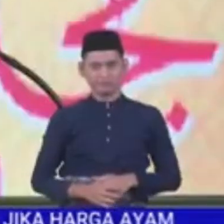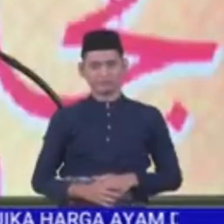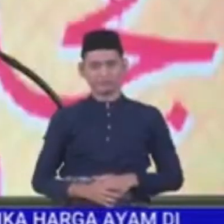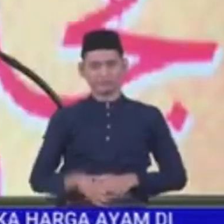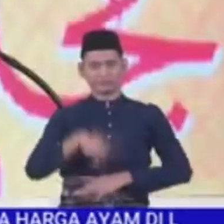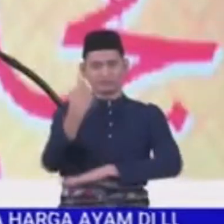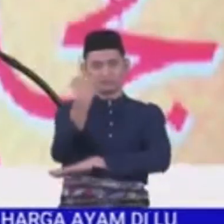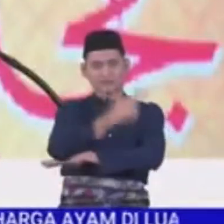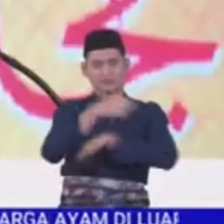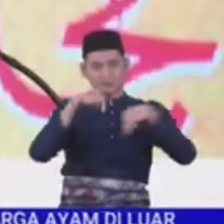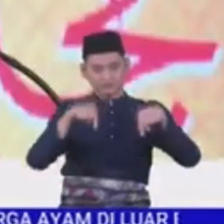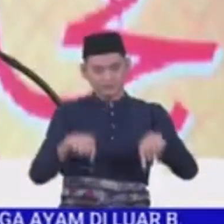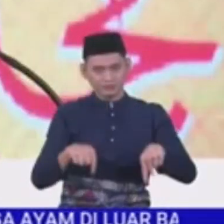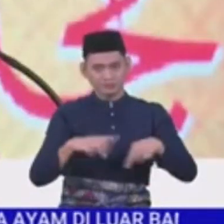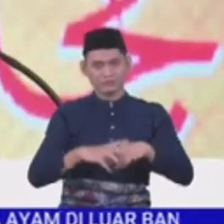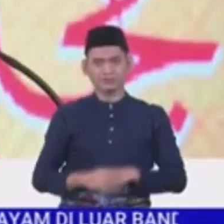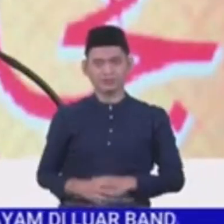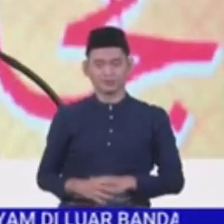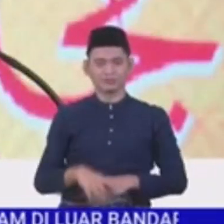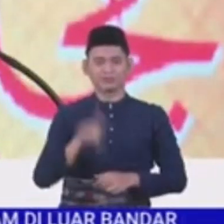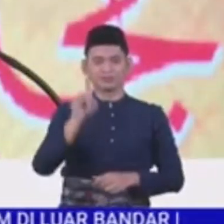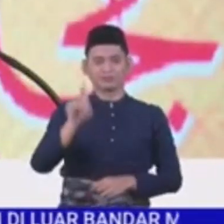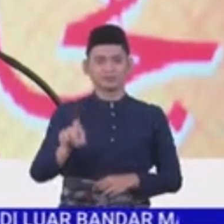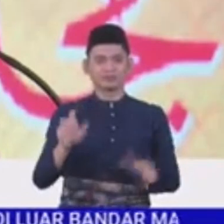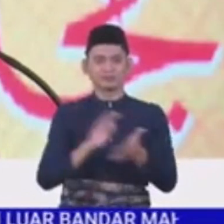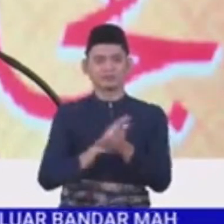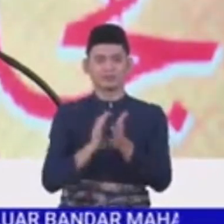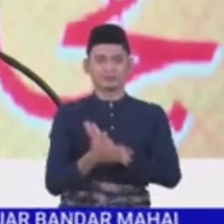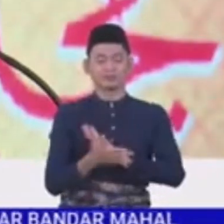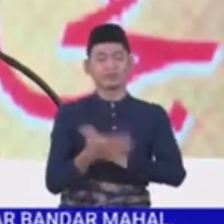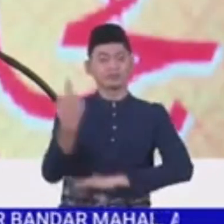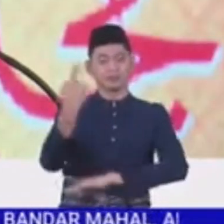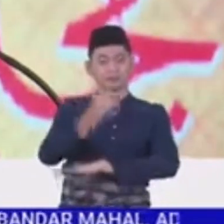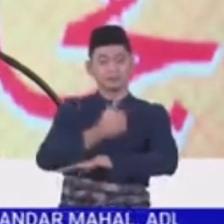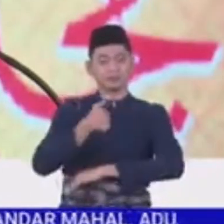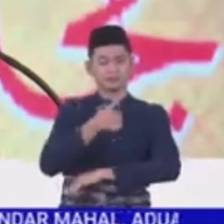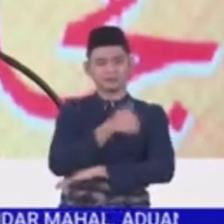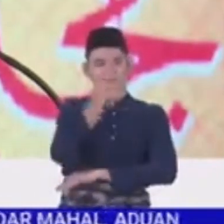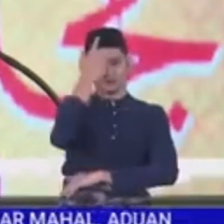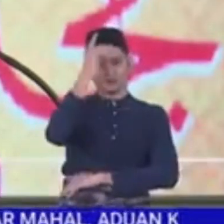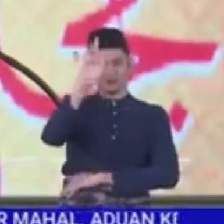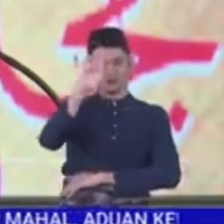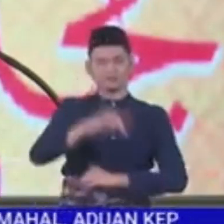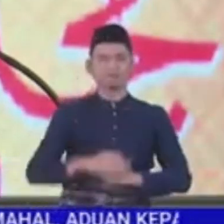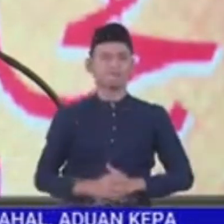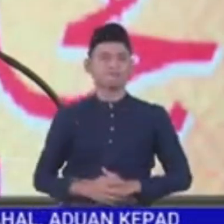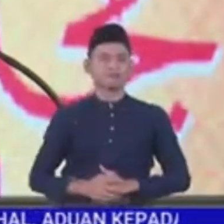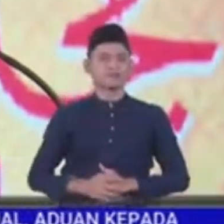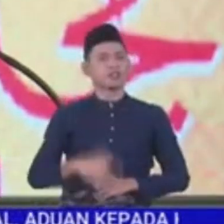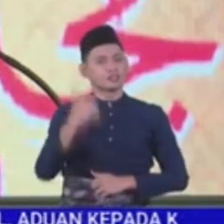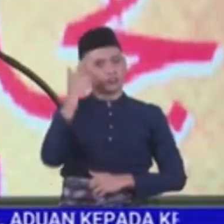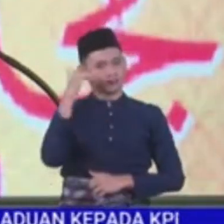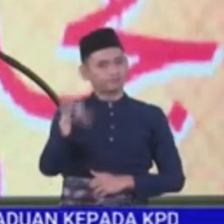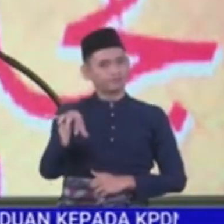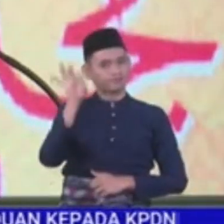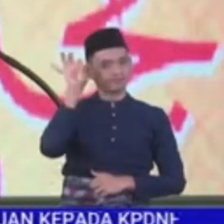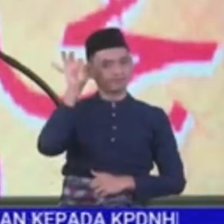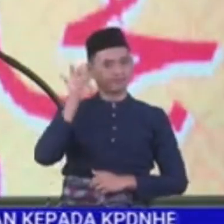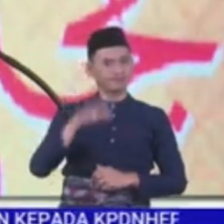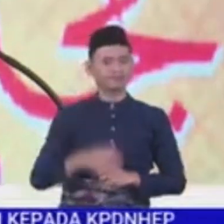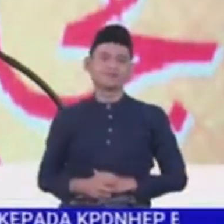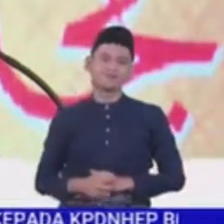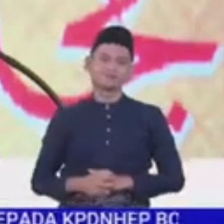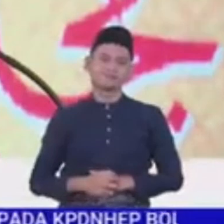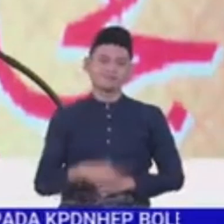Hai hari ini hendaklah dijadikan hari kita bijak mengenal pasti